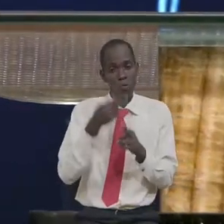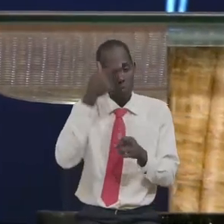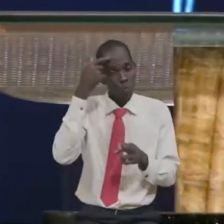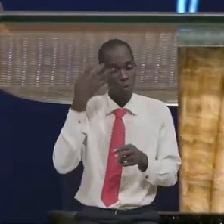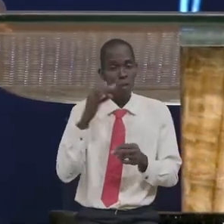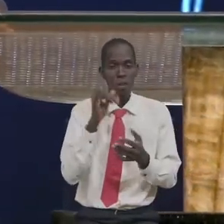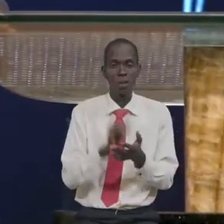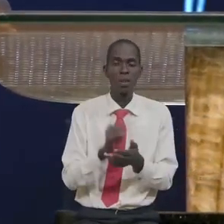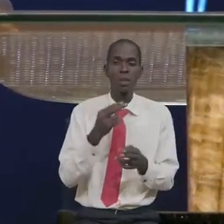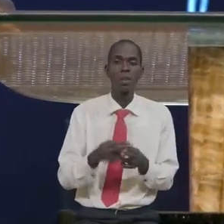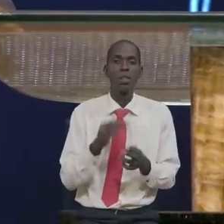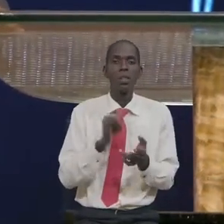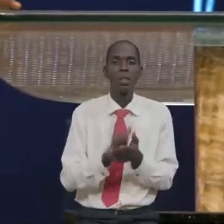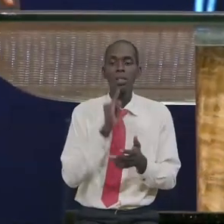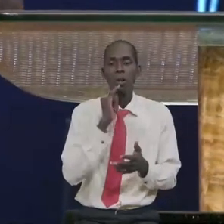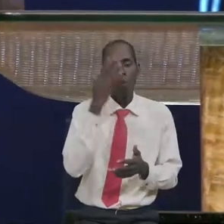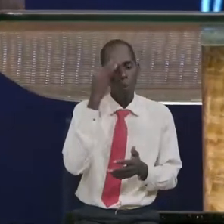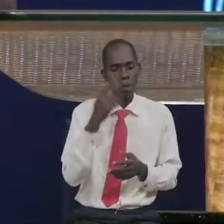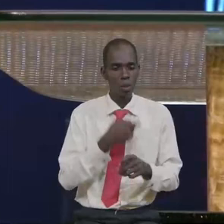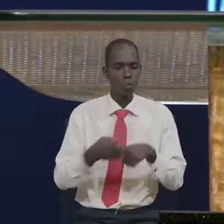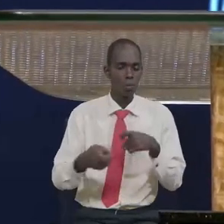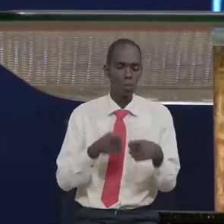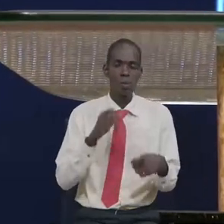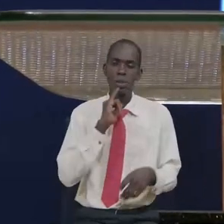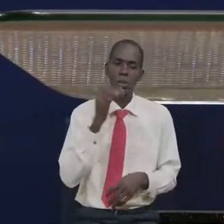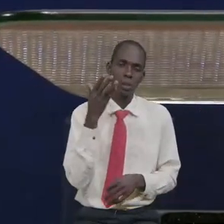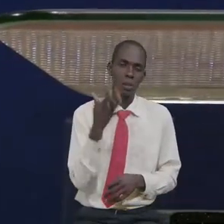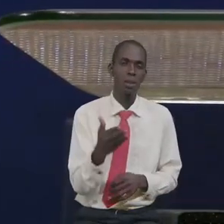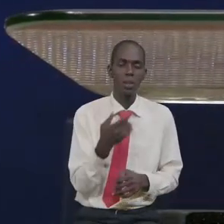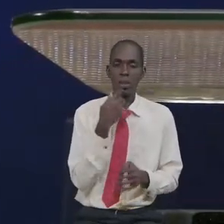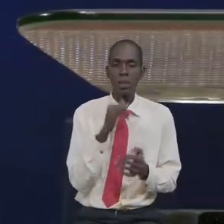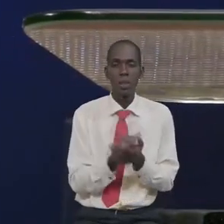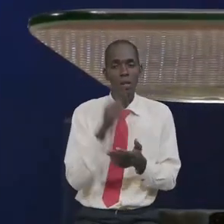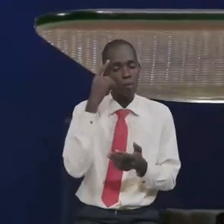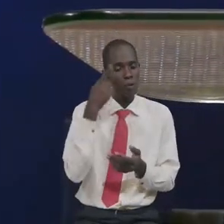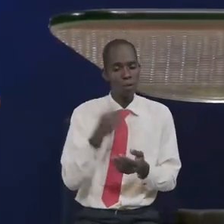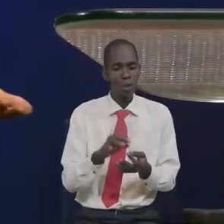nom-là, c'est pourquoi la persécution est là. Car